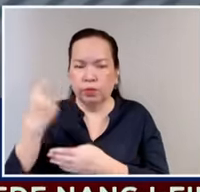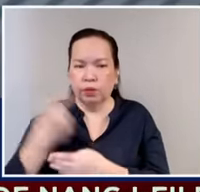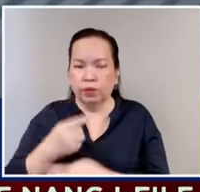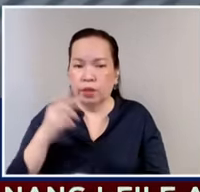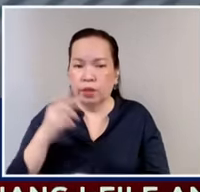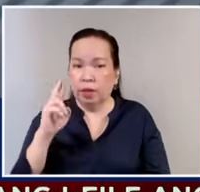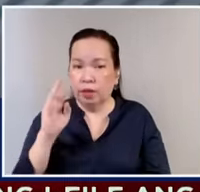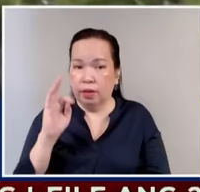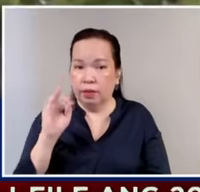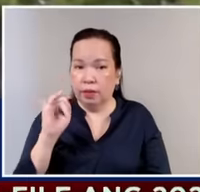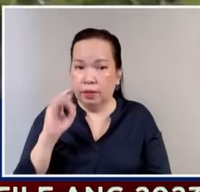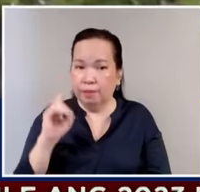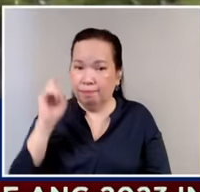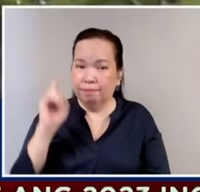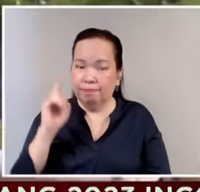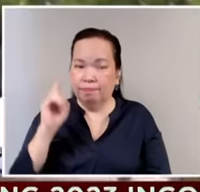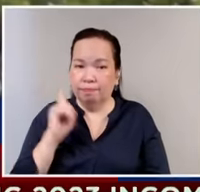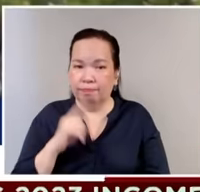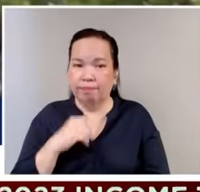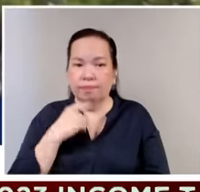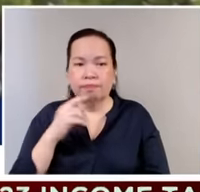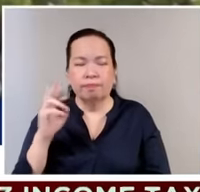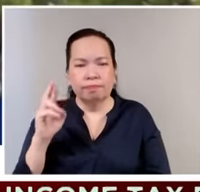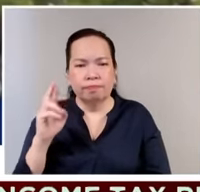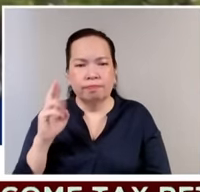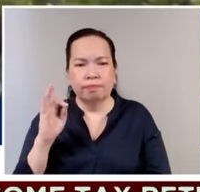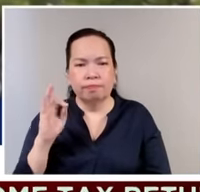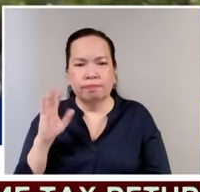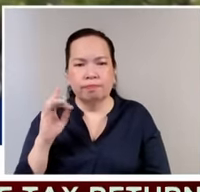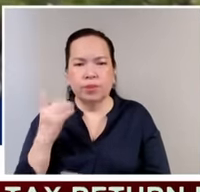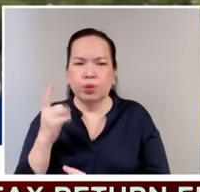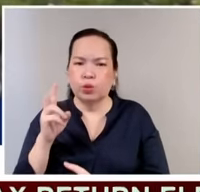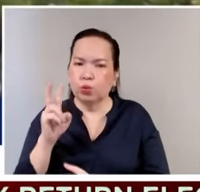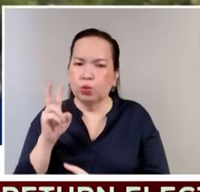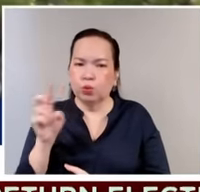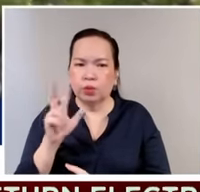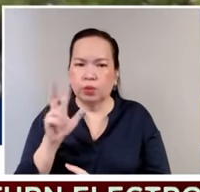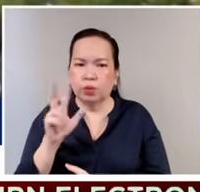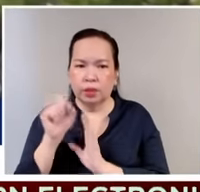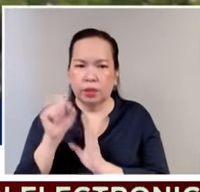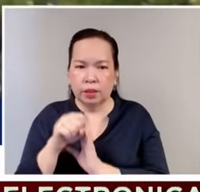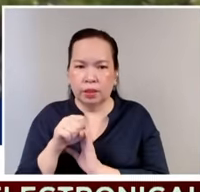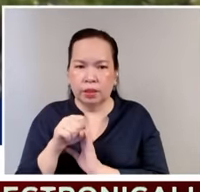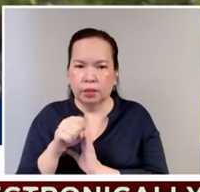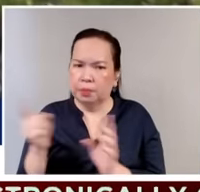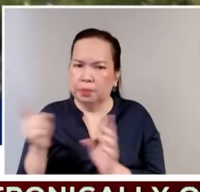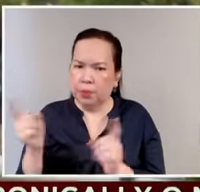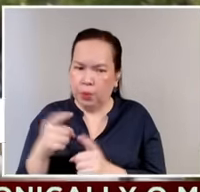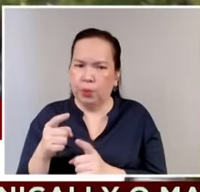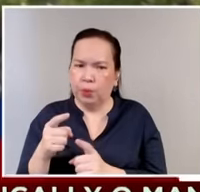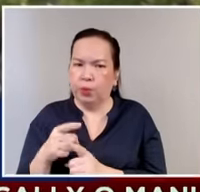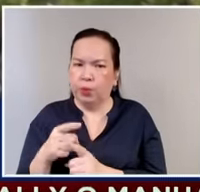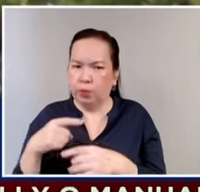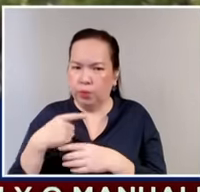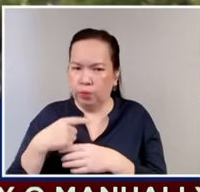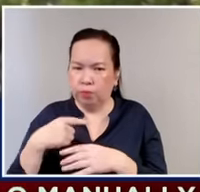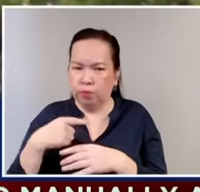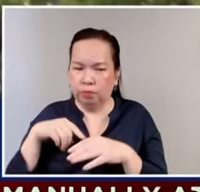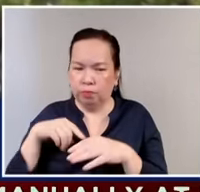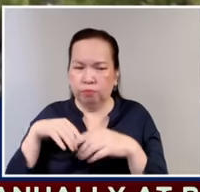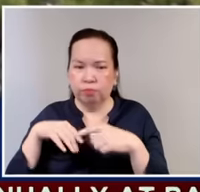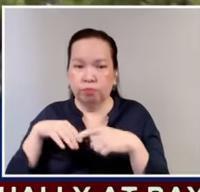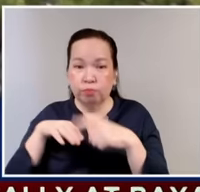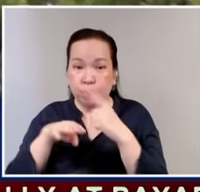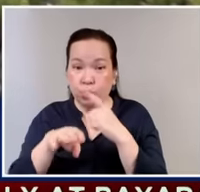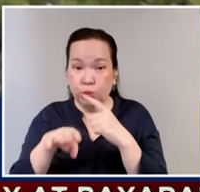ating RFID is 2 to 3 seconds lang actually pag dumaan. Pero itong sa cash transaction